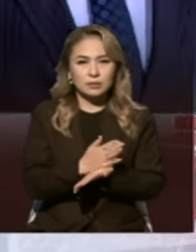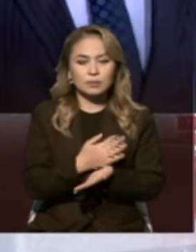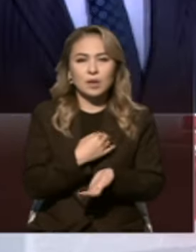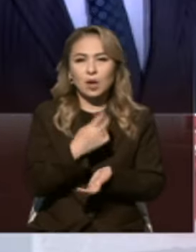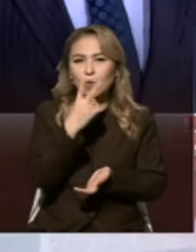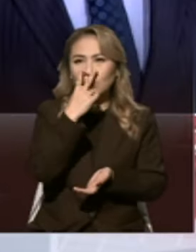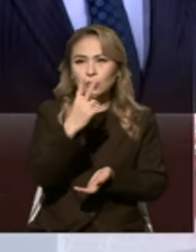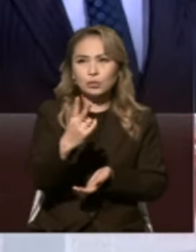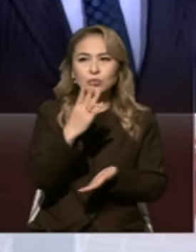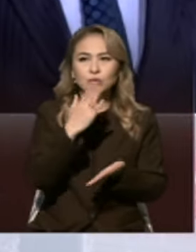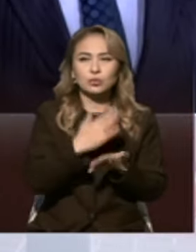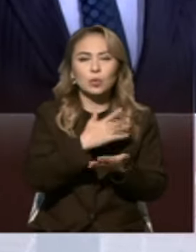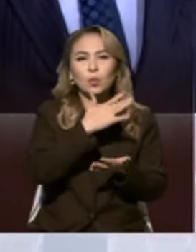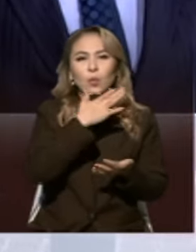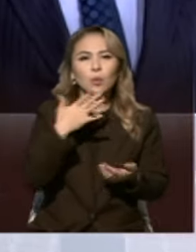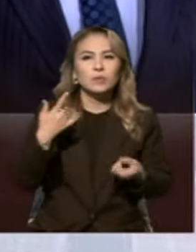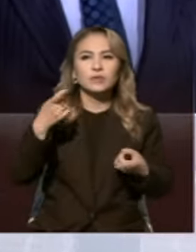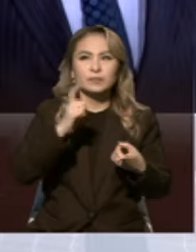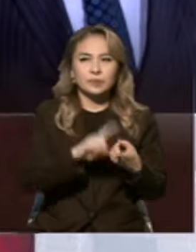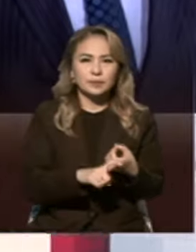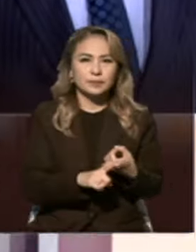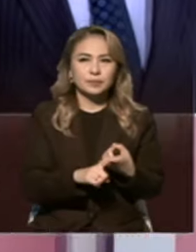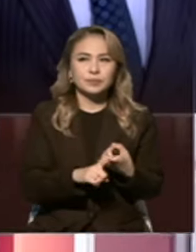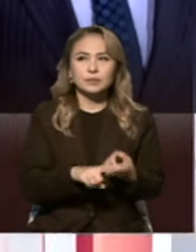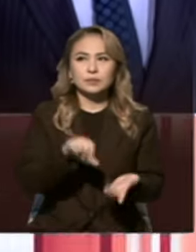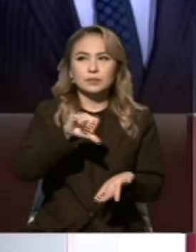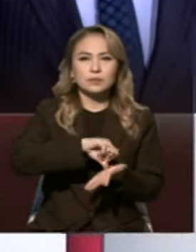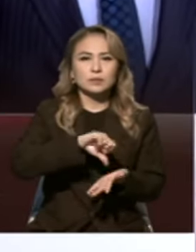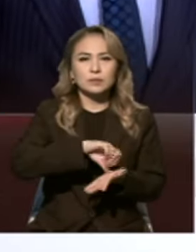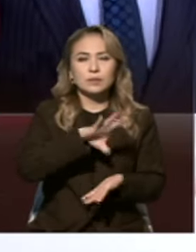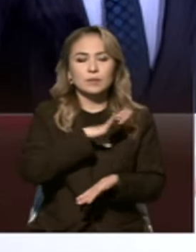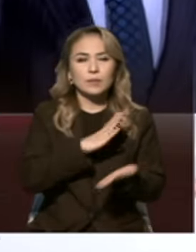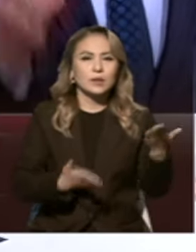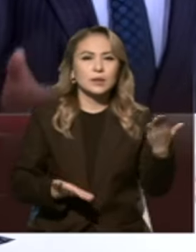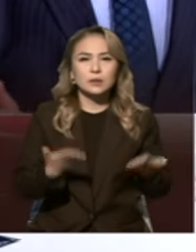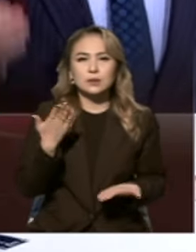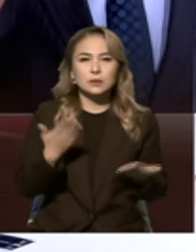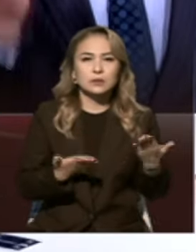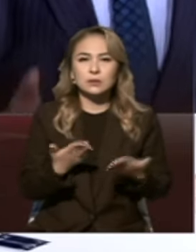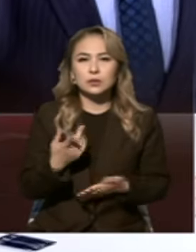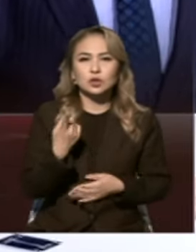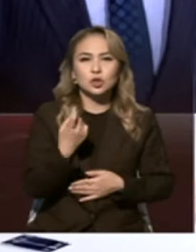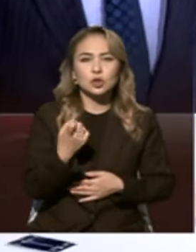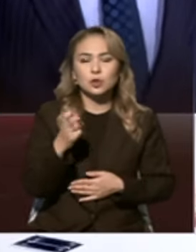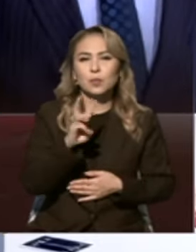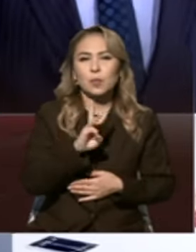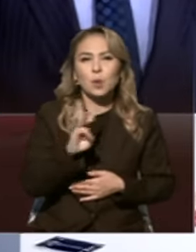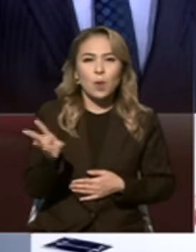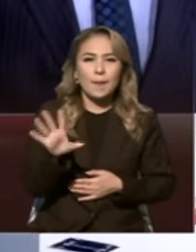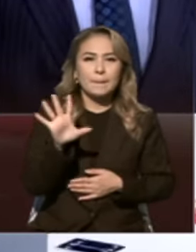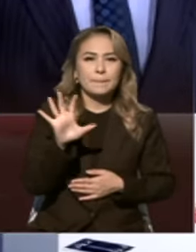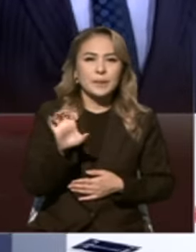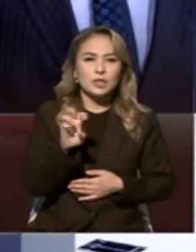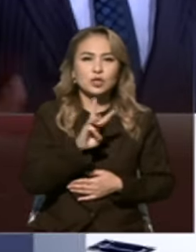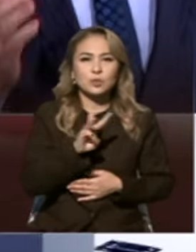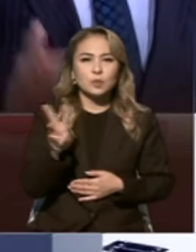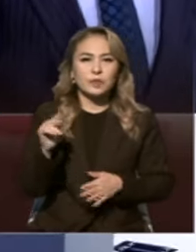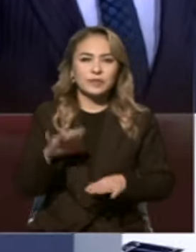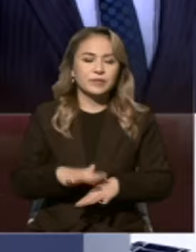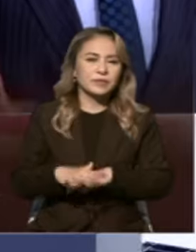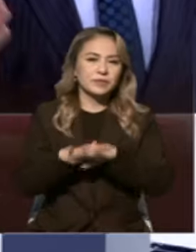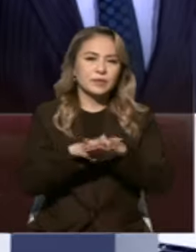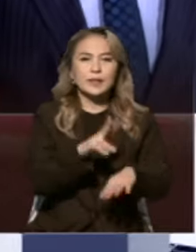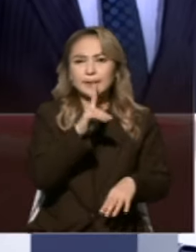жүрмін. Көбісіне қатыстым да өзім. Сонда егер де 100 миллион, 500 миллион ақша бөлінді, 3